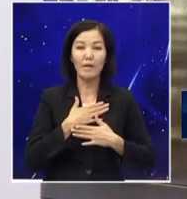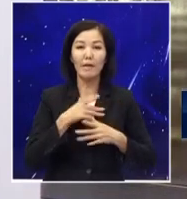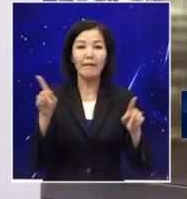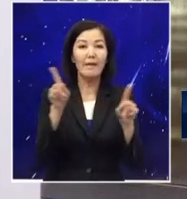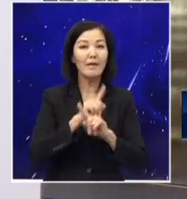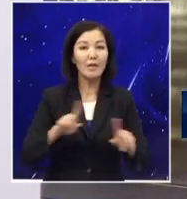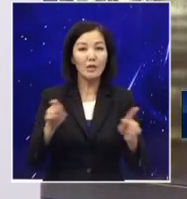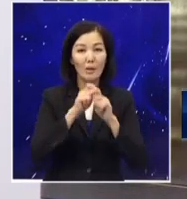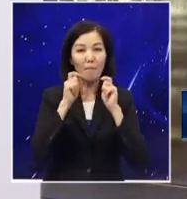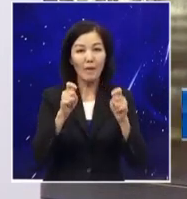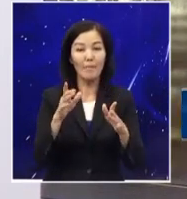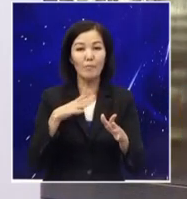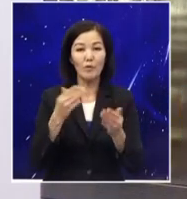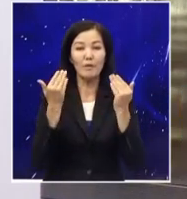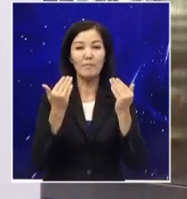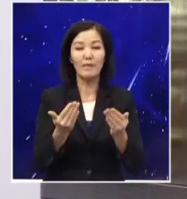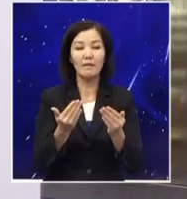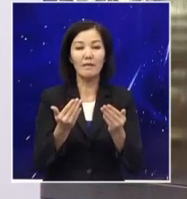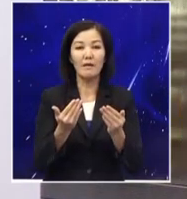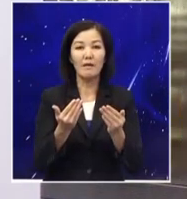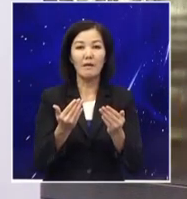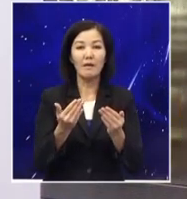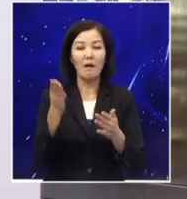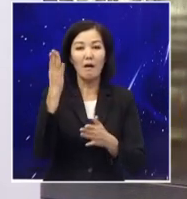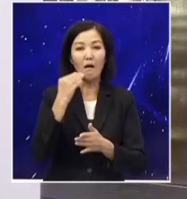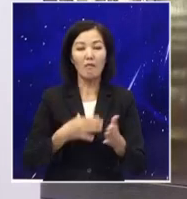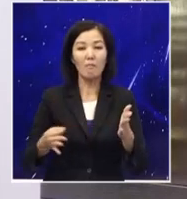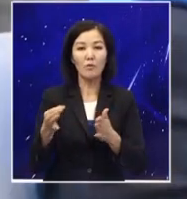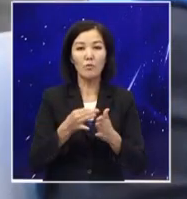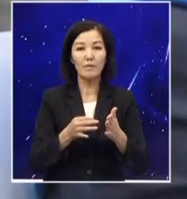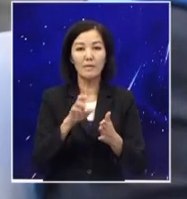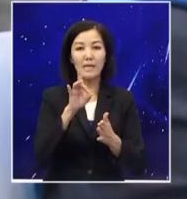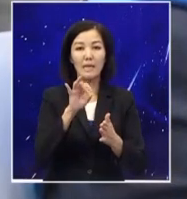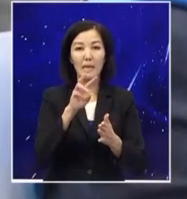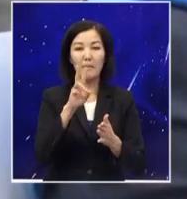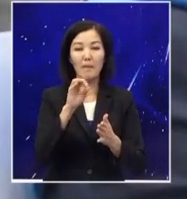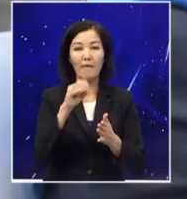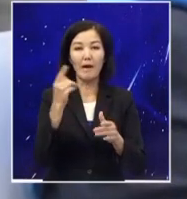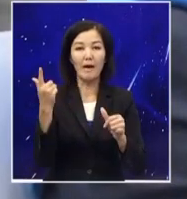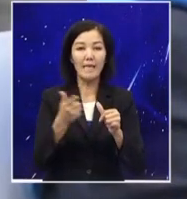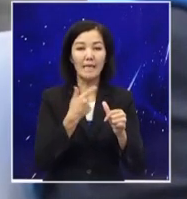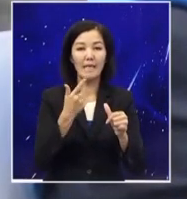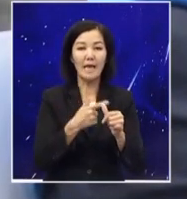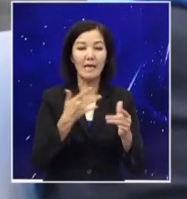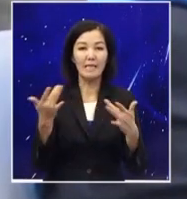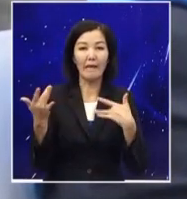марапат болды. Өткені бұйыл мұнау біздің Алматы облысындағы Бекен Римов атындағы театрына 45